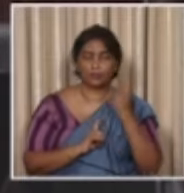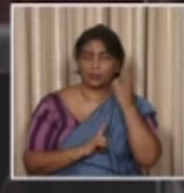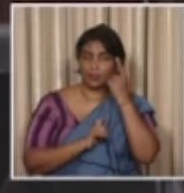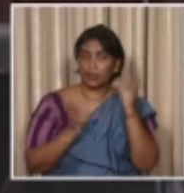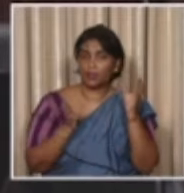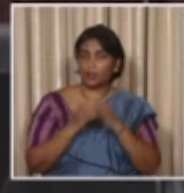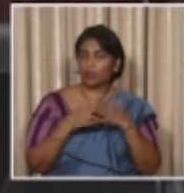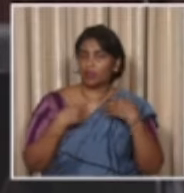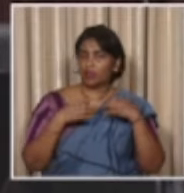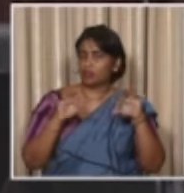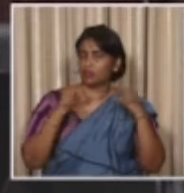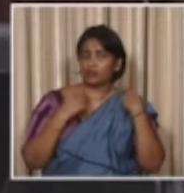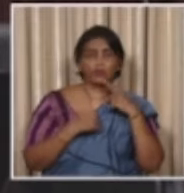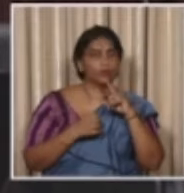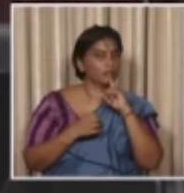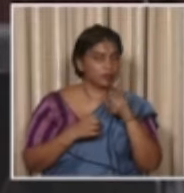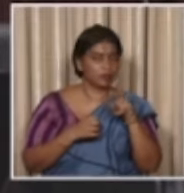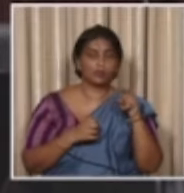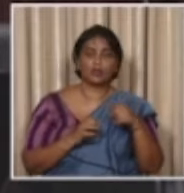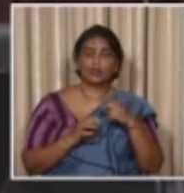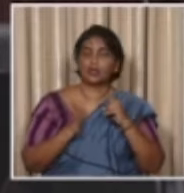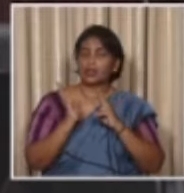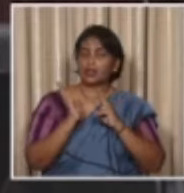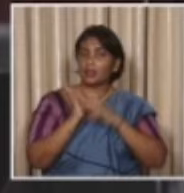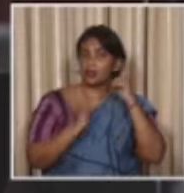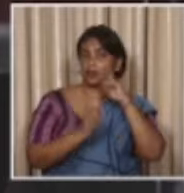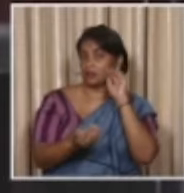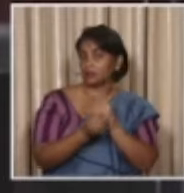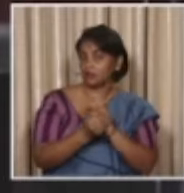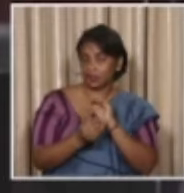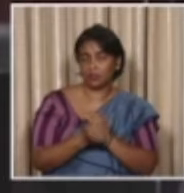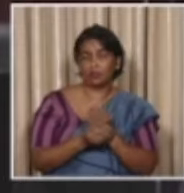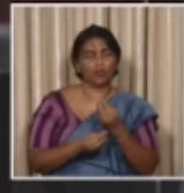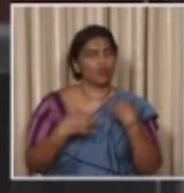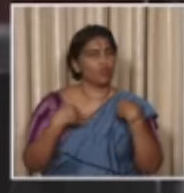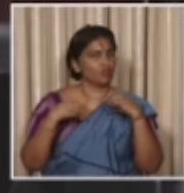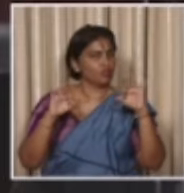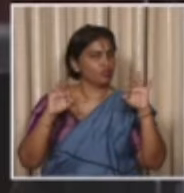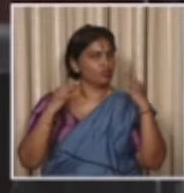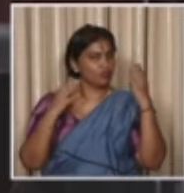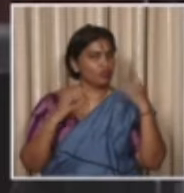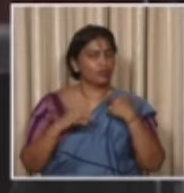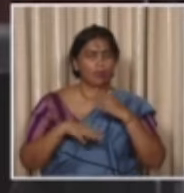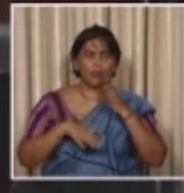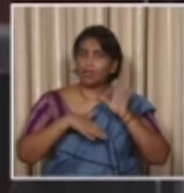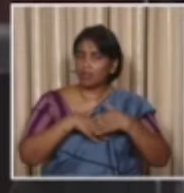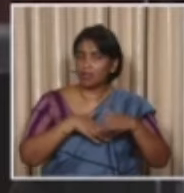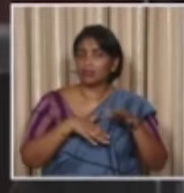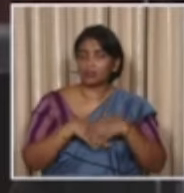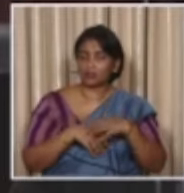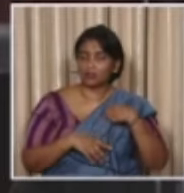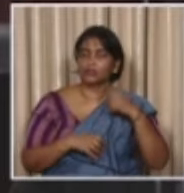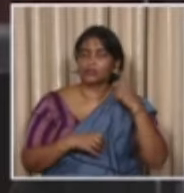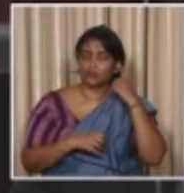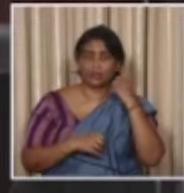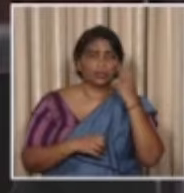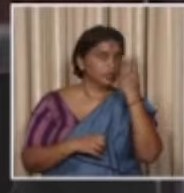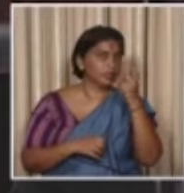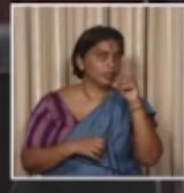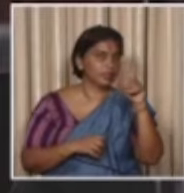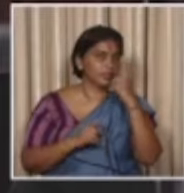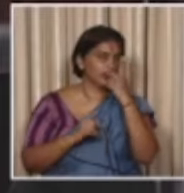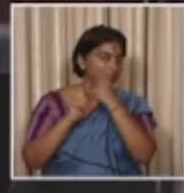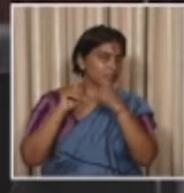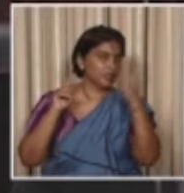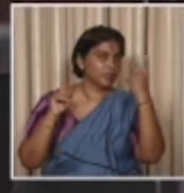බුද්ධ්‍යාංශ දුර්වල කරනවා කියන්නේ ජාතික ආරක්ෂාව දුර්වල කිරීමයි කියන එක අපි අත්දැකීමෙන් ඉගෙනෙන් තියෙනවා.